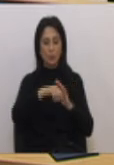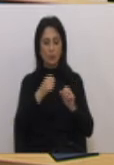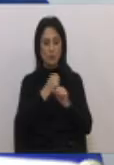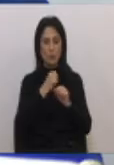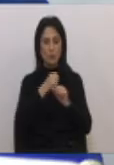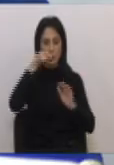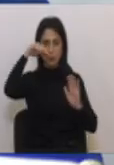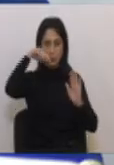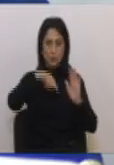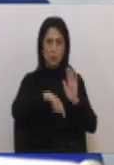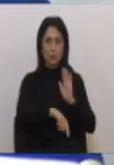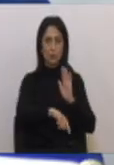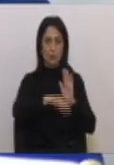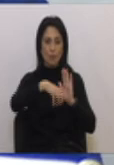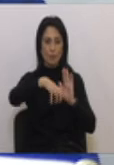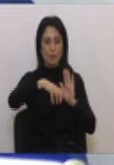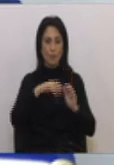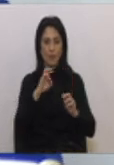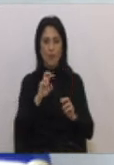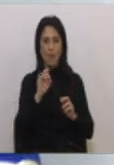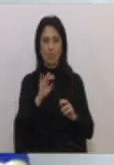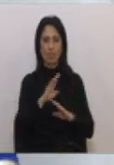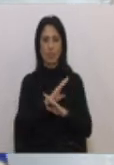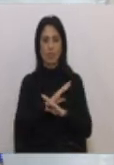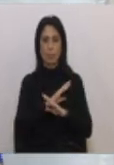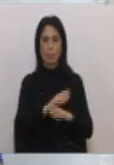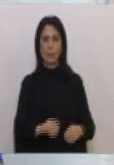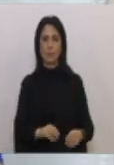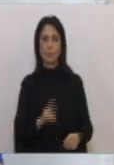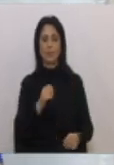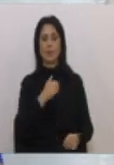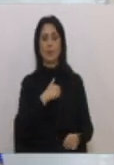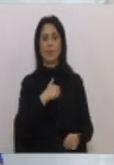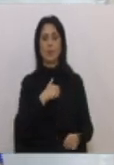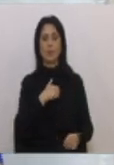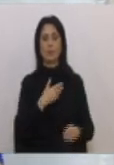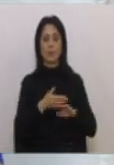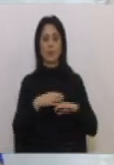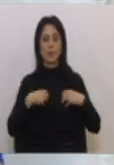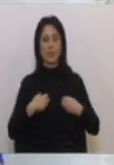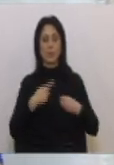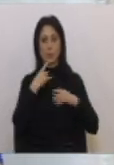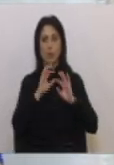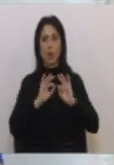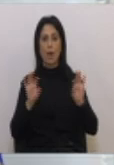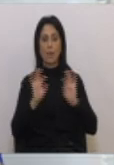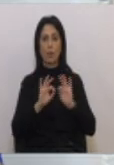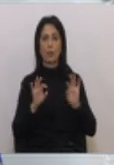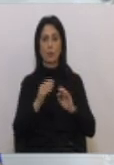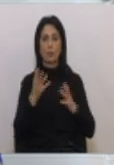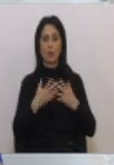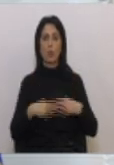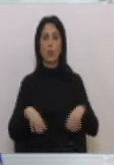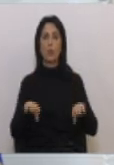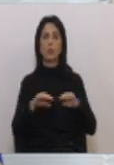ახორციელებდნენ ნახშირის მოპოვებას, დაიღუპენ და მინდა სამძიმარი გამოუცხადო მის